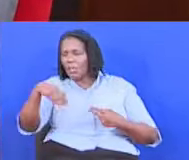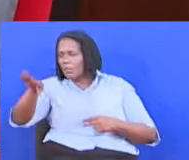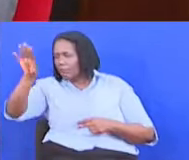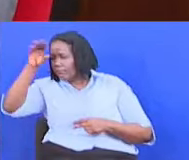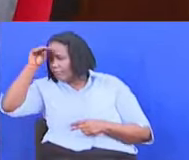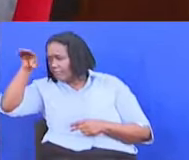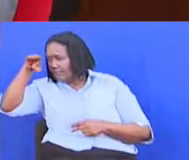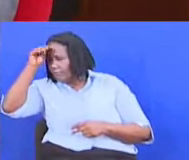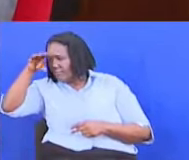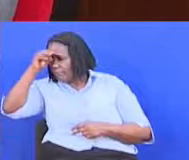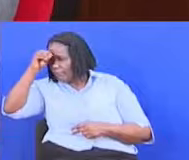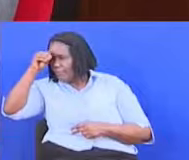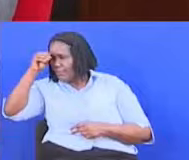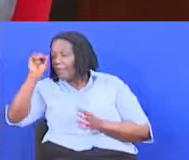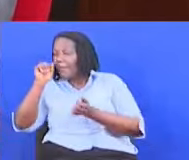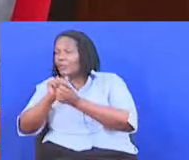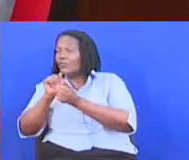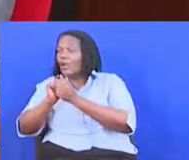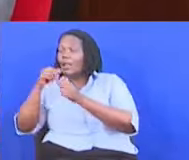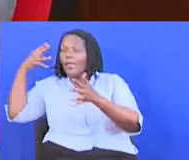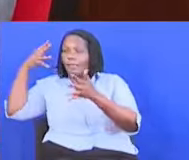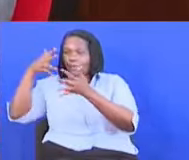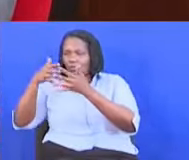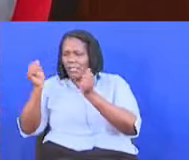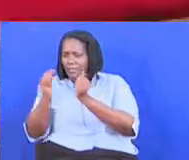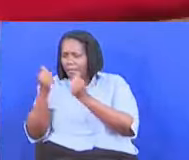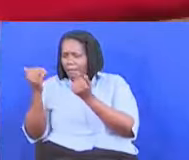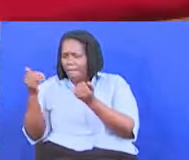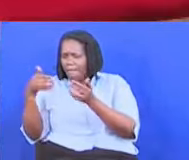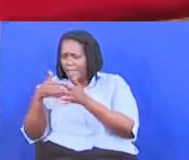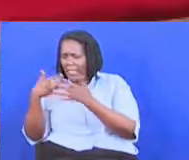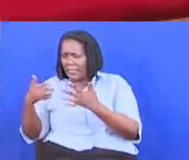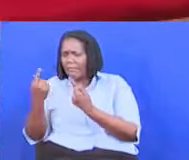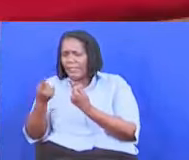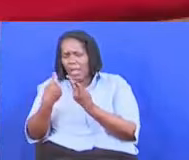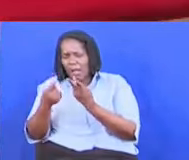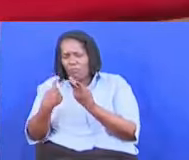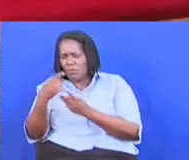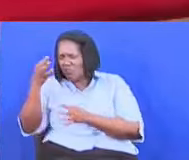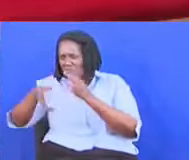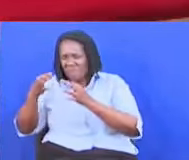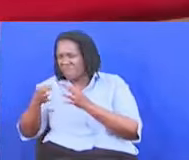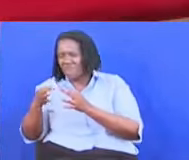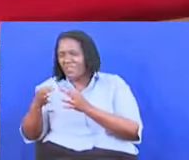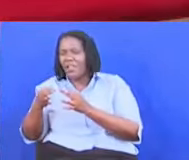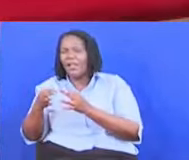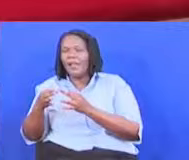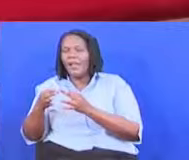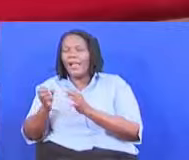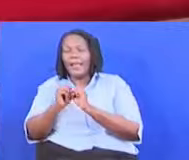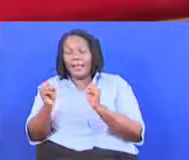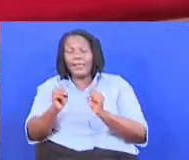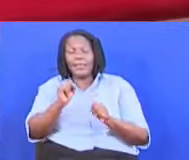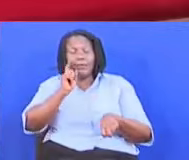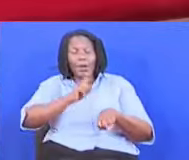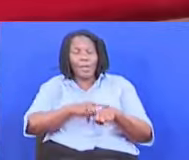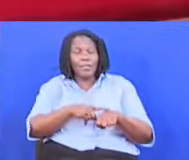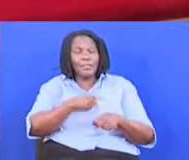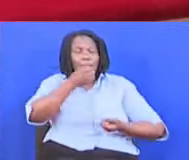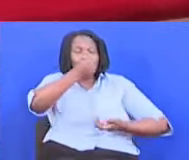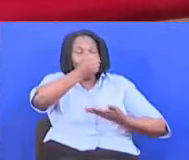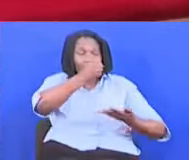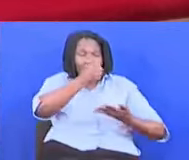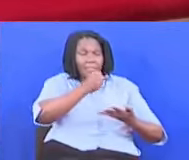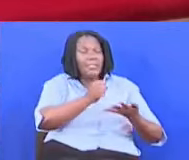udaktari bingwa wa mionzi. Na sina takwimu sasa hivi, lakini kwenye bajeti yetu tutaonyesha ni wangapi sasa hivi wako shule na